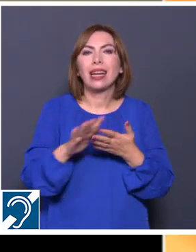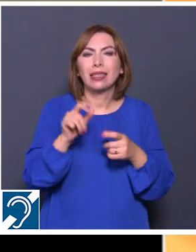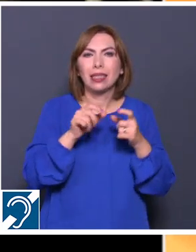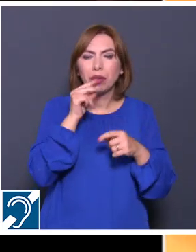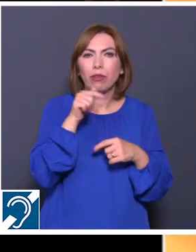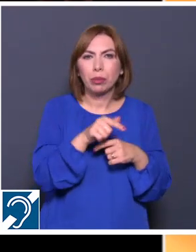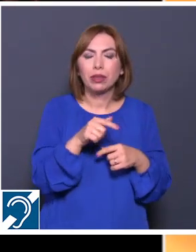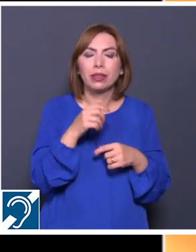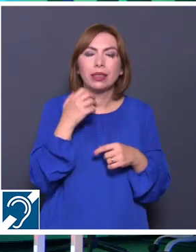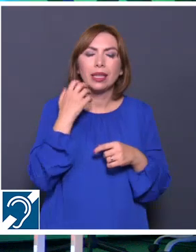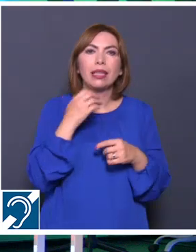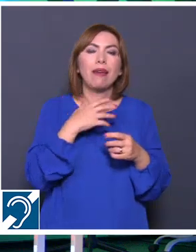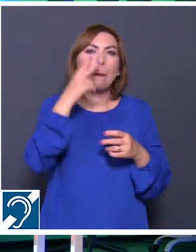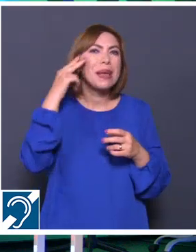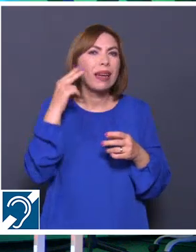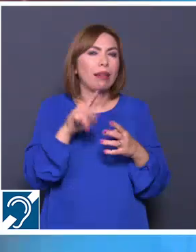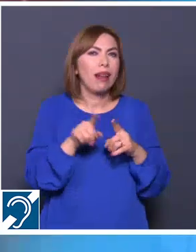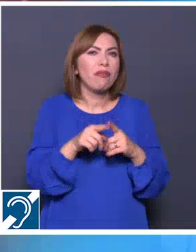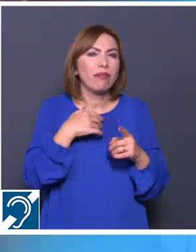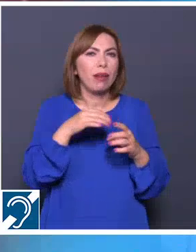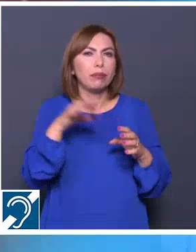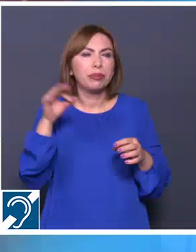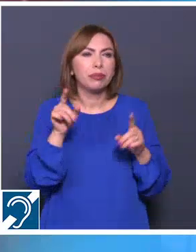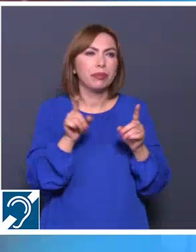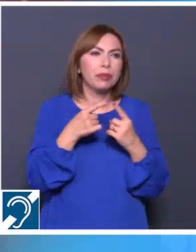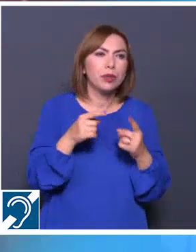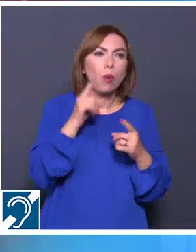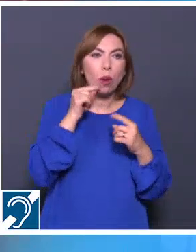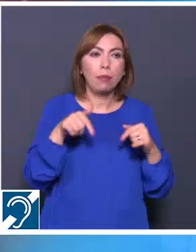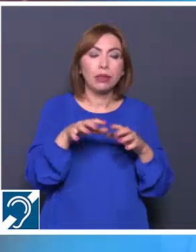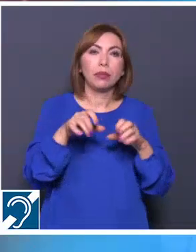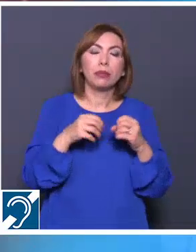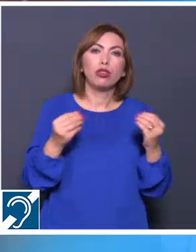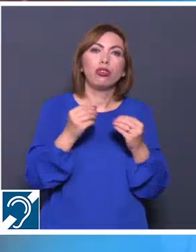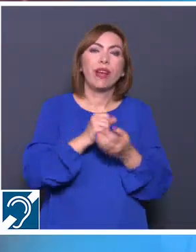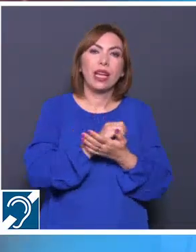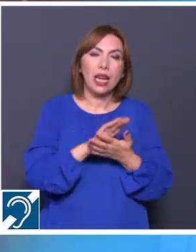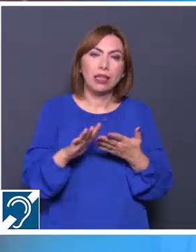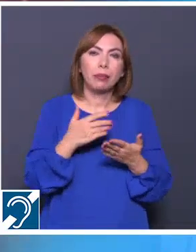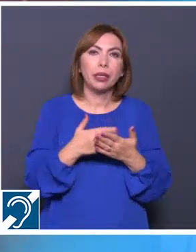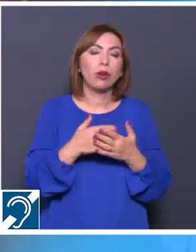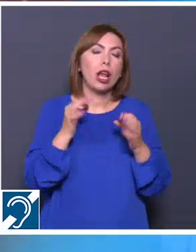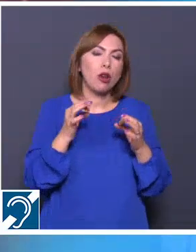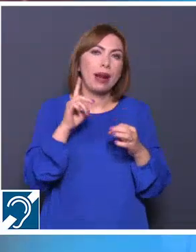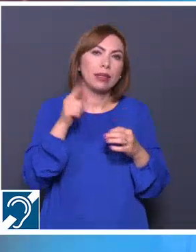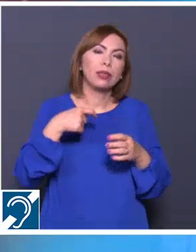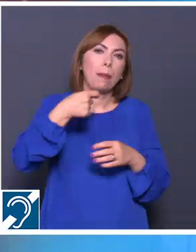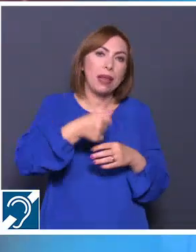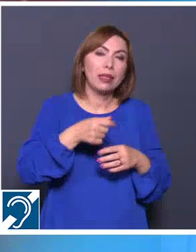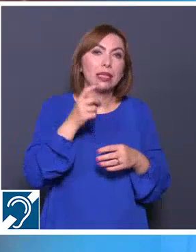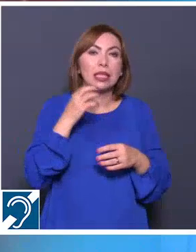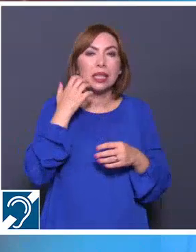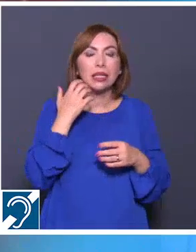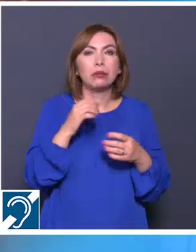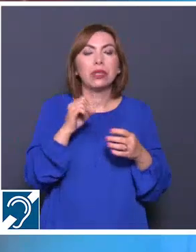vorba atunci când e vorba de piraterie. Oamenii primesc ceva gratuit pentru care, în mod normal, trebuie să plătească. Însă, de